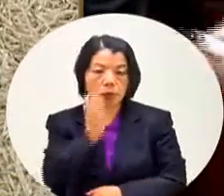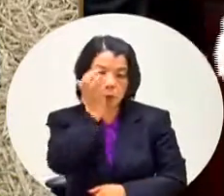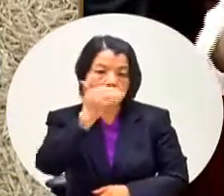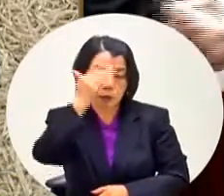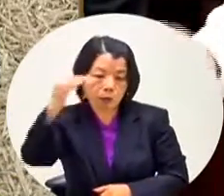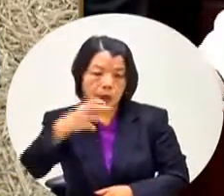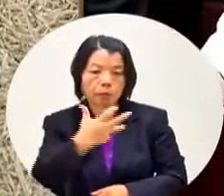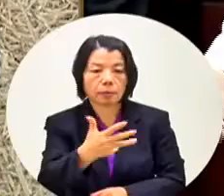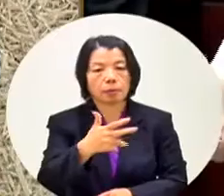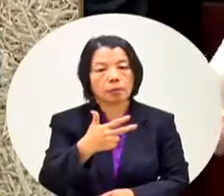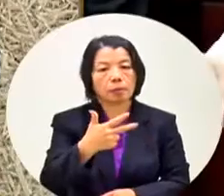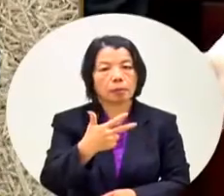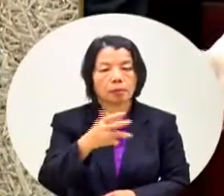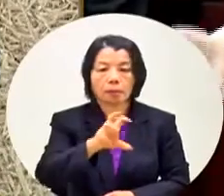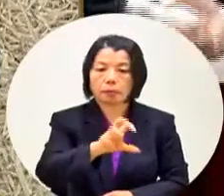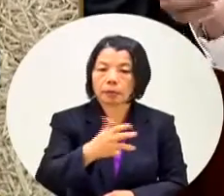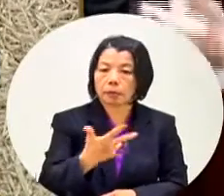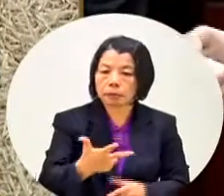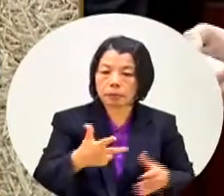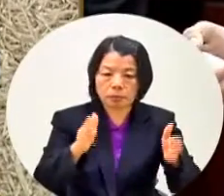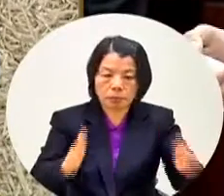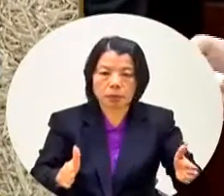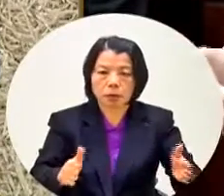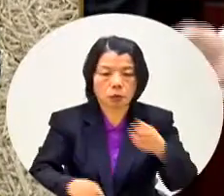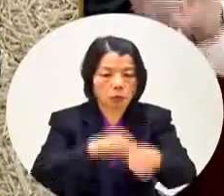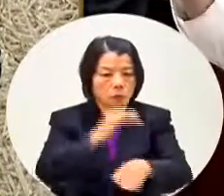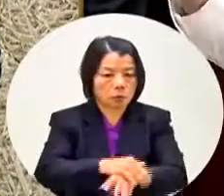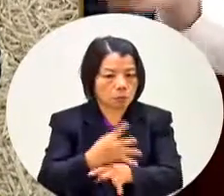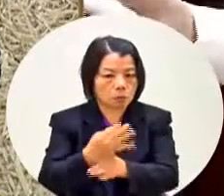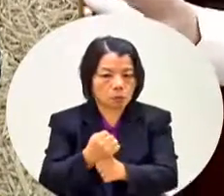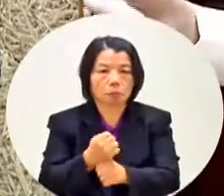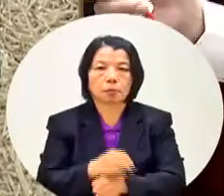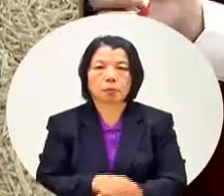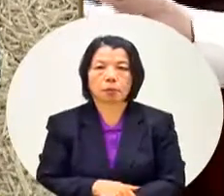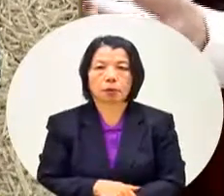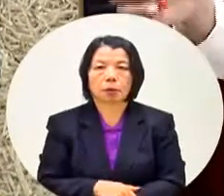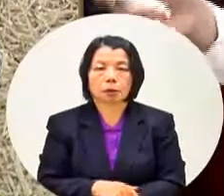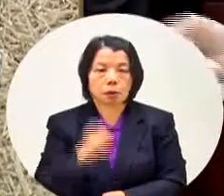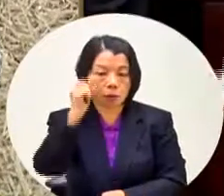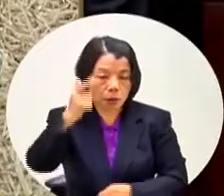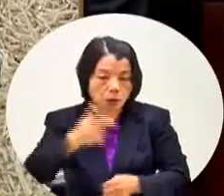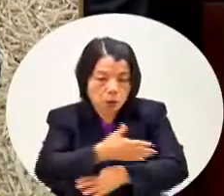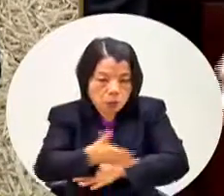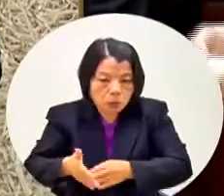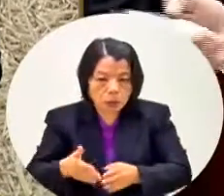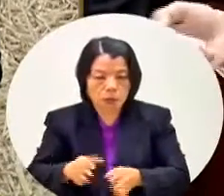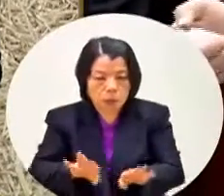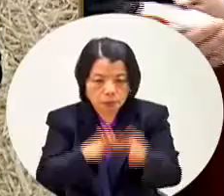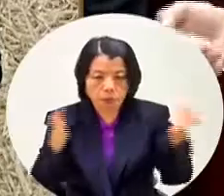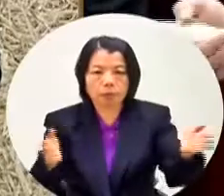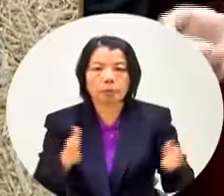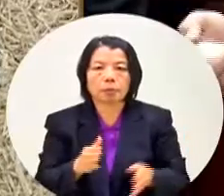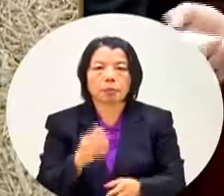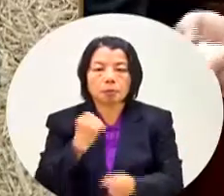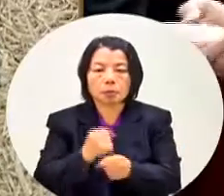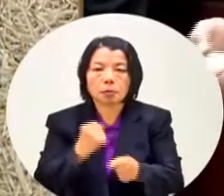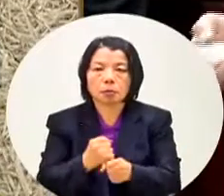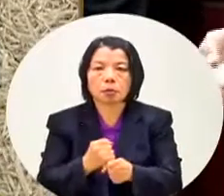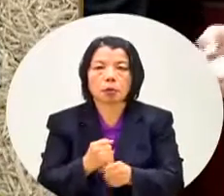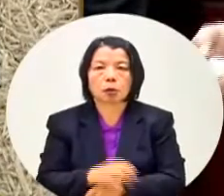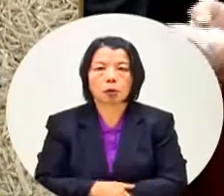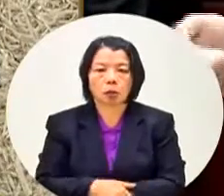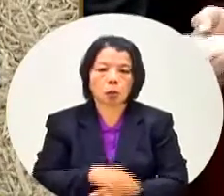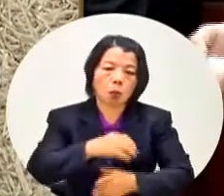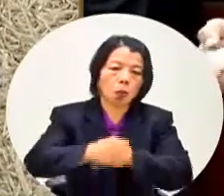在这边跟那个就麻烦文化局长好，就我们这些进度能不能加速， 好， 或者是有定